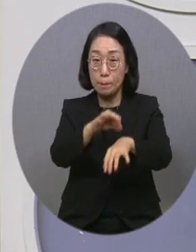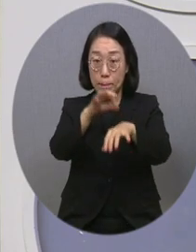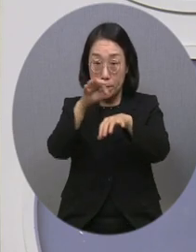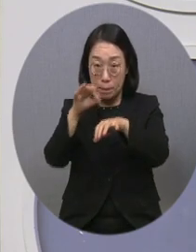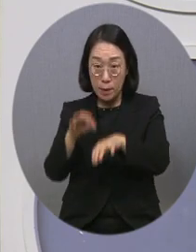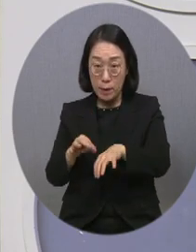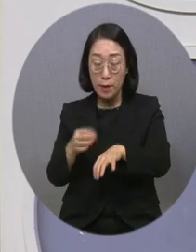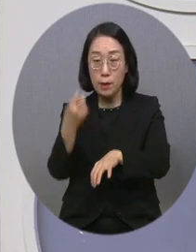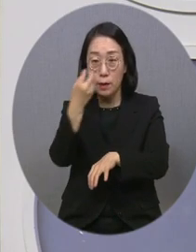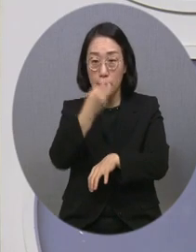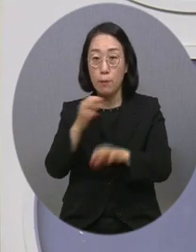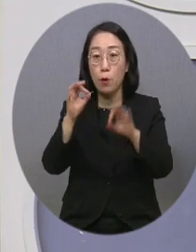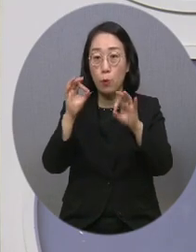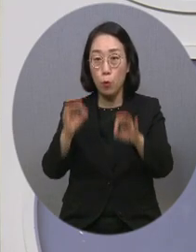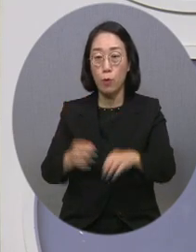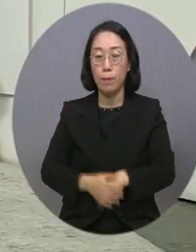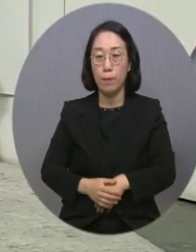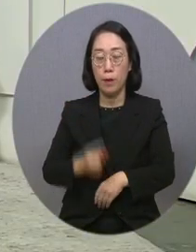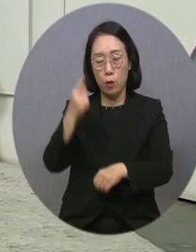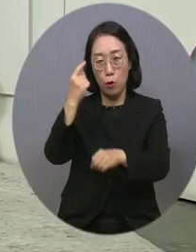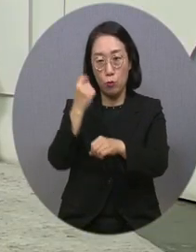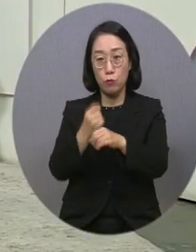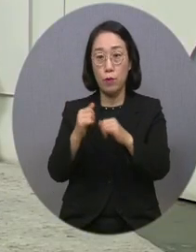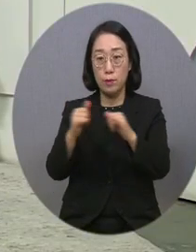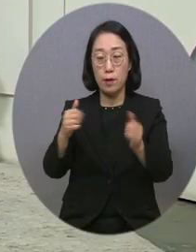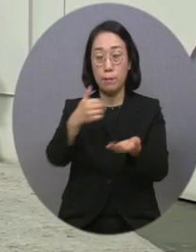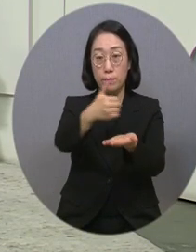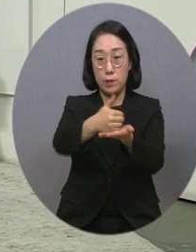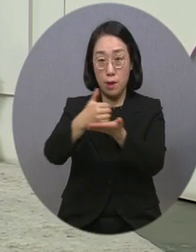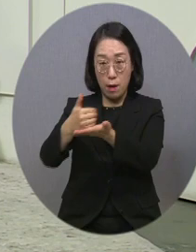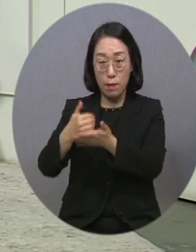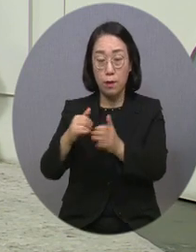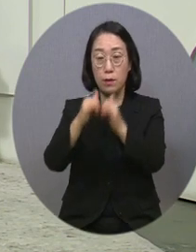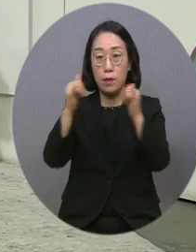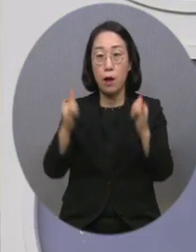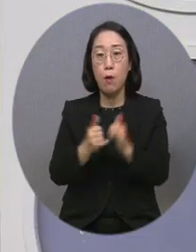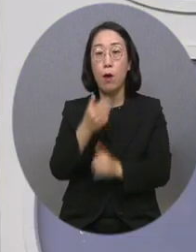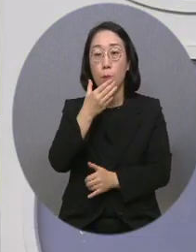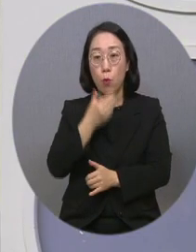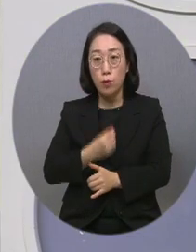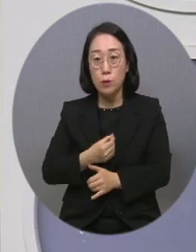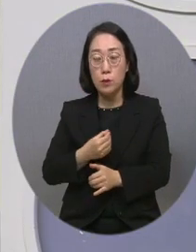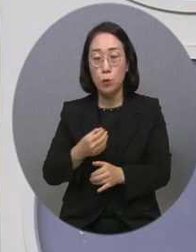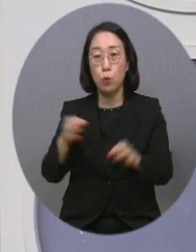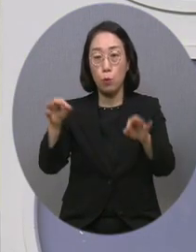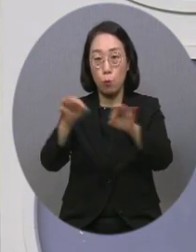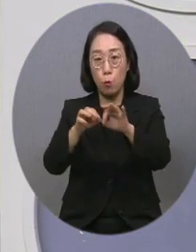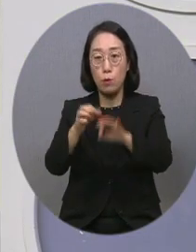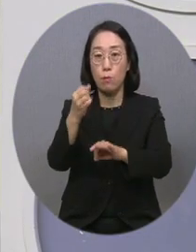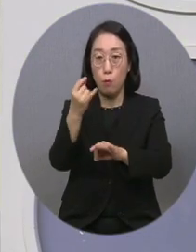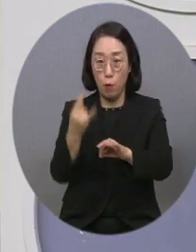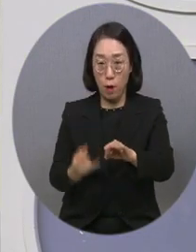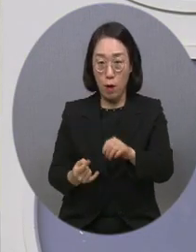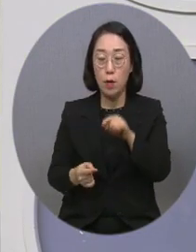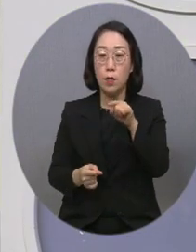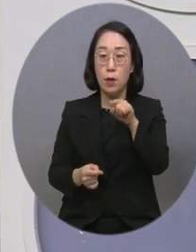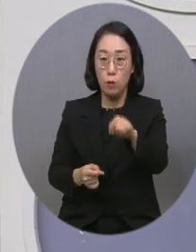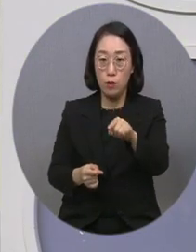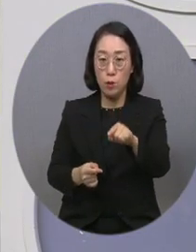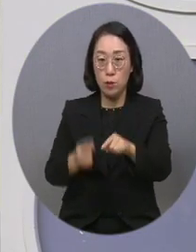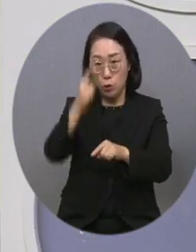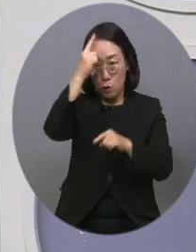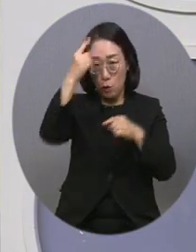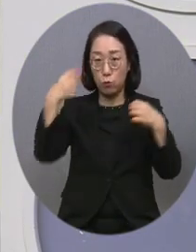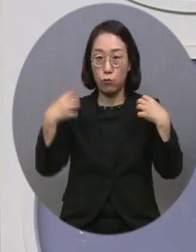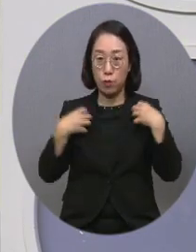됐는데 그때 이제 학자들이 그 제안한 게 이제 사회복지 공동 모금회라는 것을 만들어서 이것을 정부에서 하던